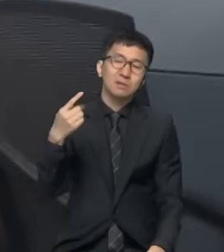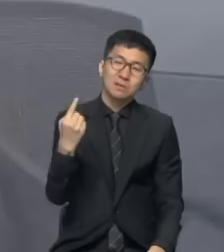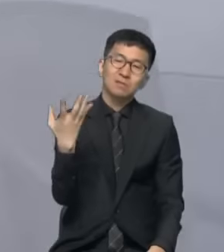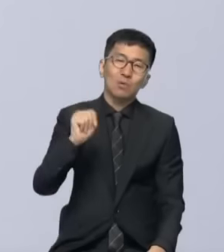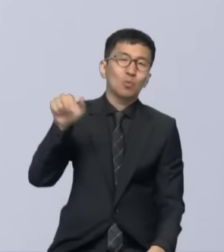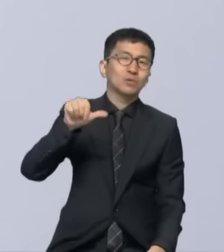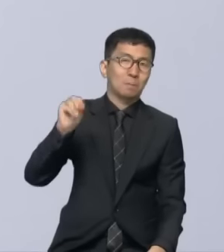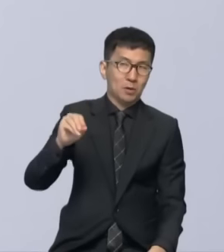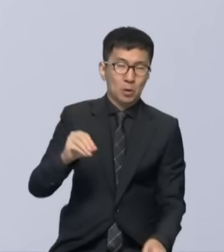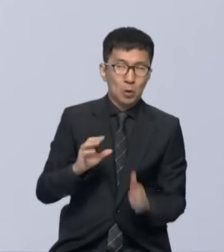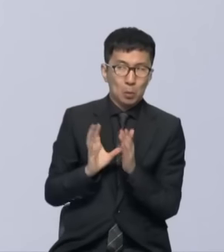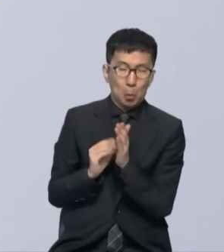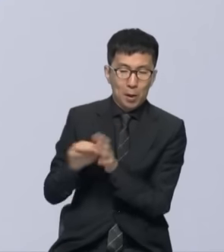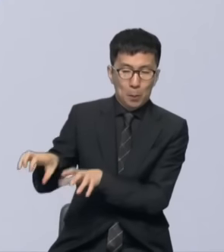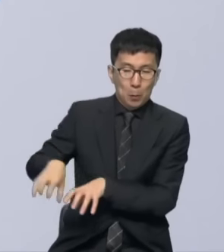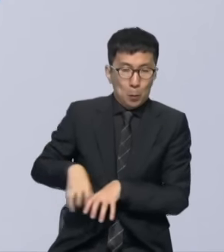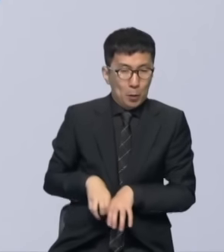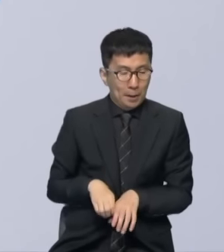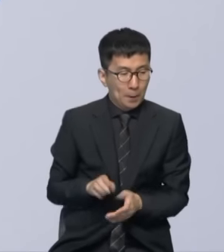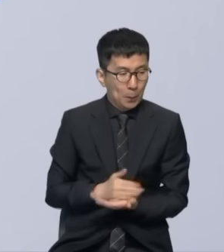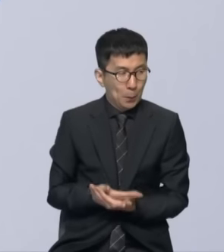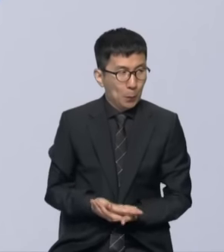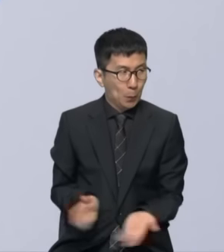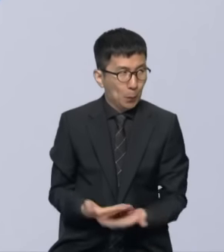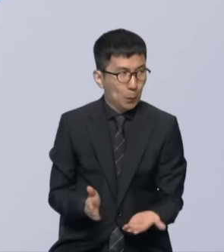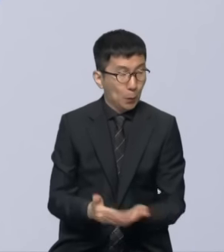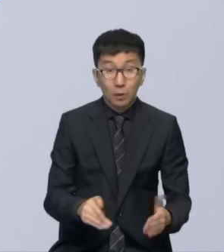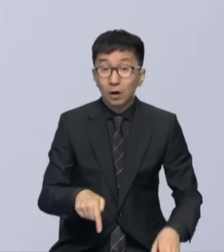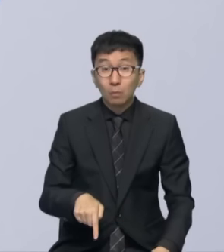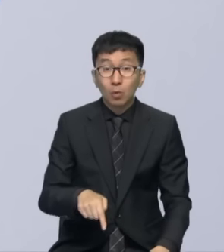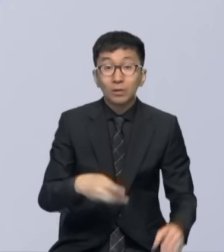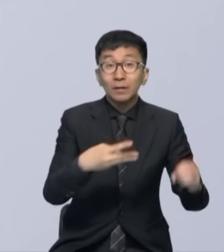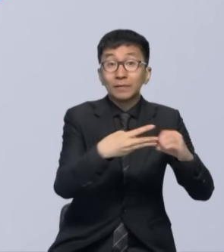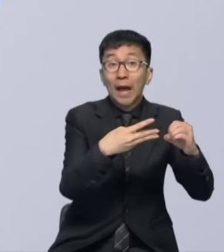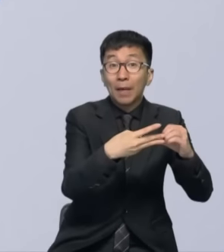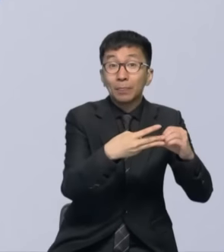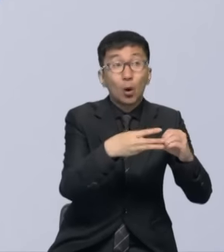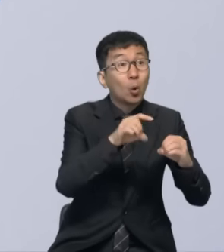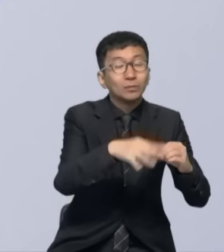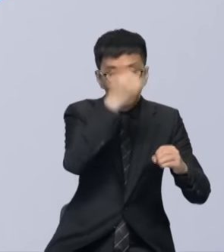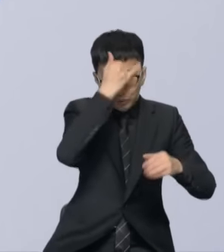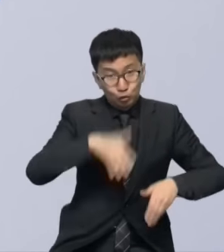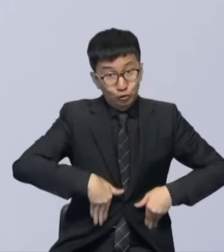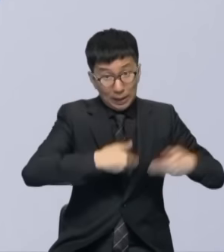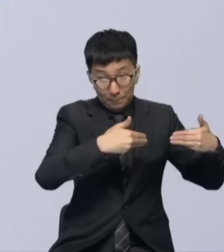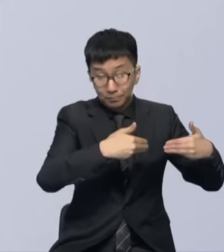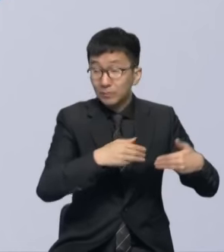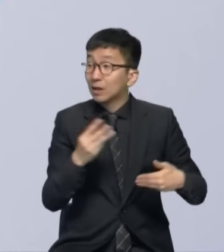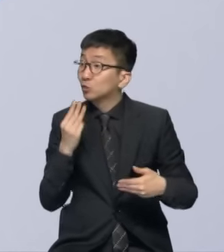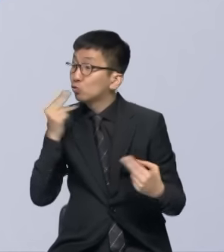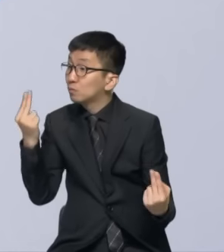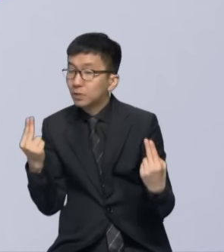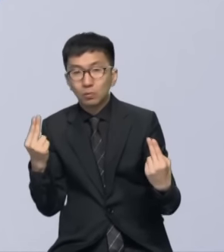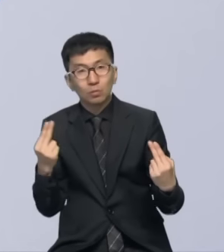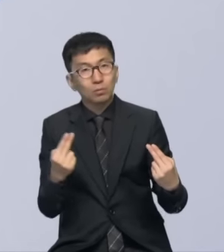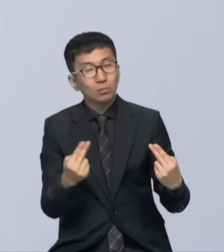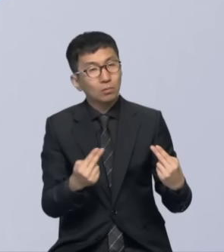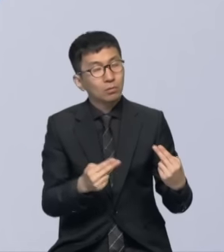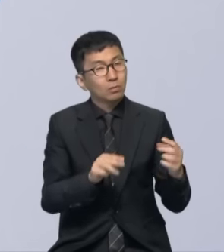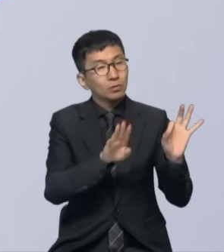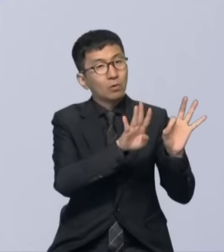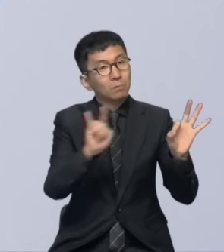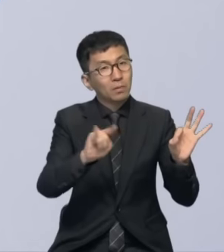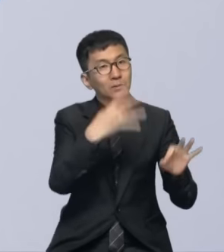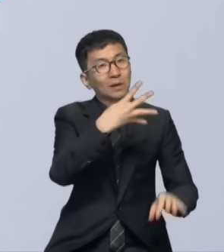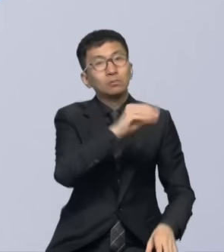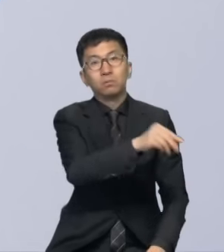따로 받은 뒤 임의로 배분한 표를 보면 태안군이 속한 충남이 서울의 10배가 넘는 4천만 원을 챙긴 게